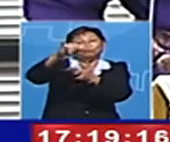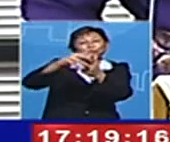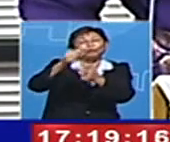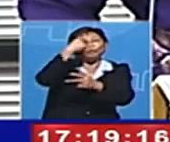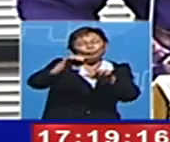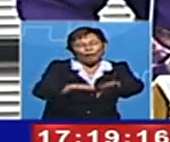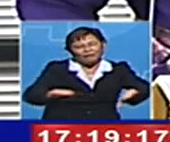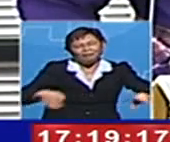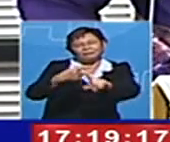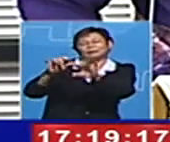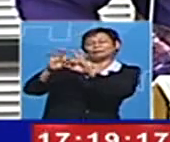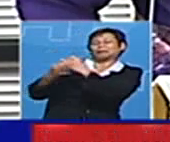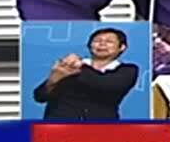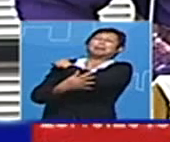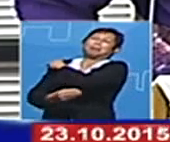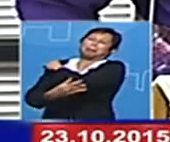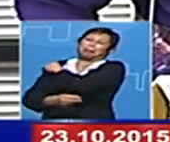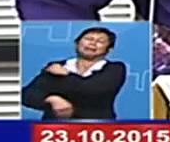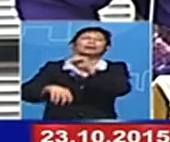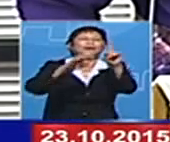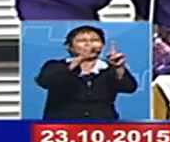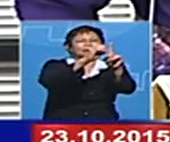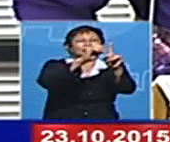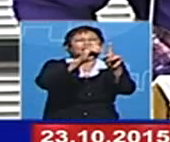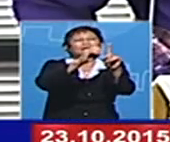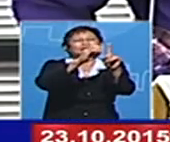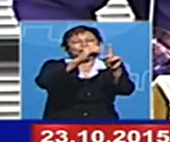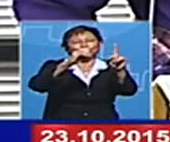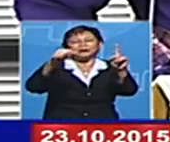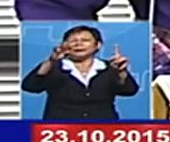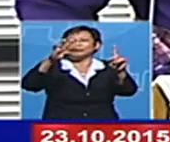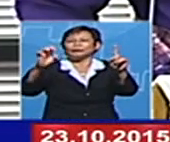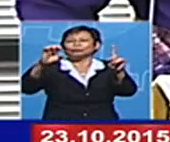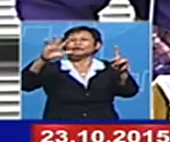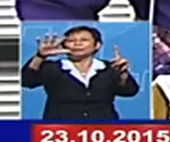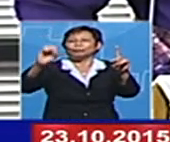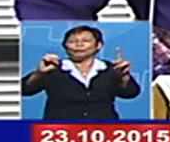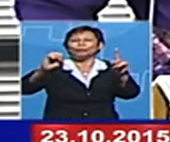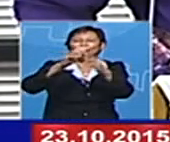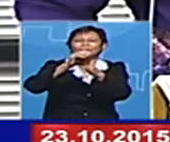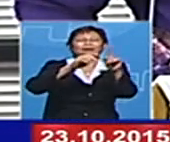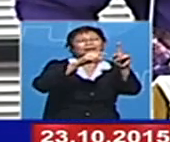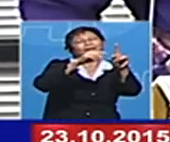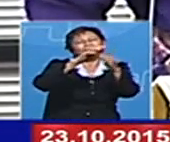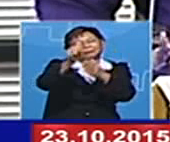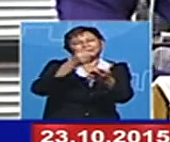untuk anak daripada keluarga miskin berjumlah 100 hingga R50 sebulan serta warga em miskin